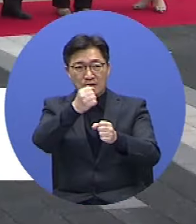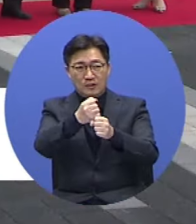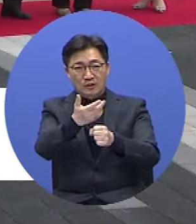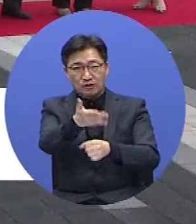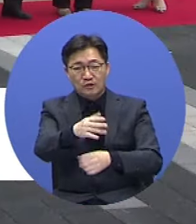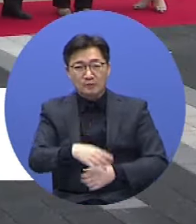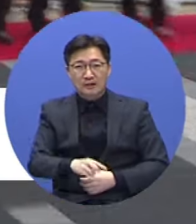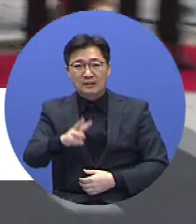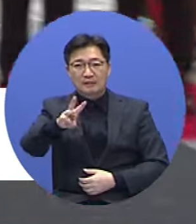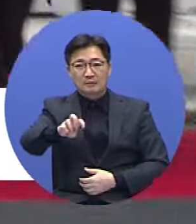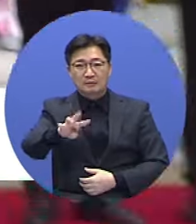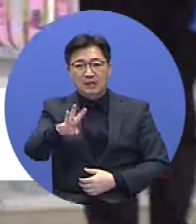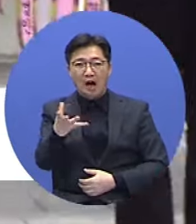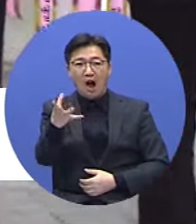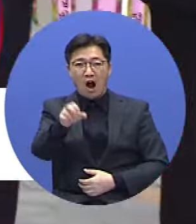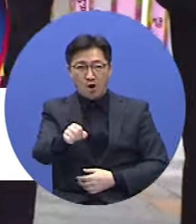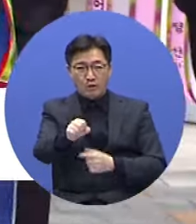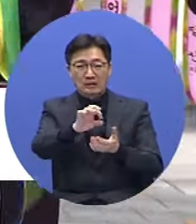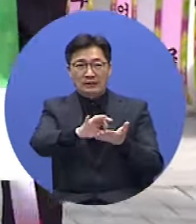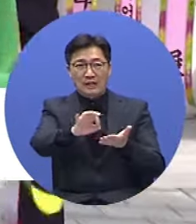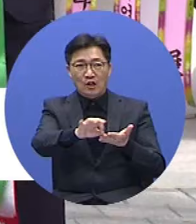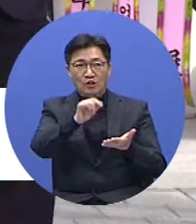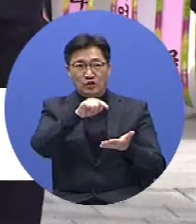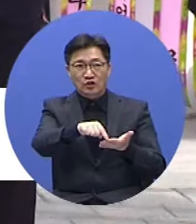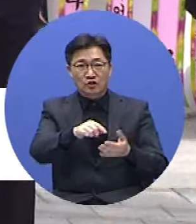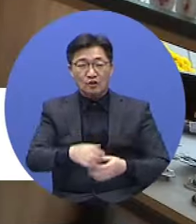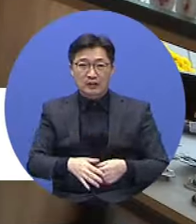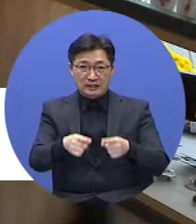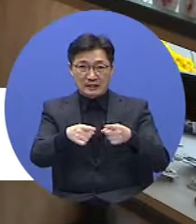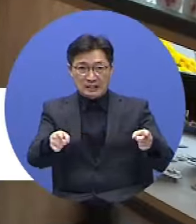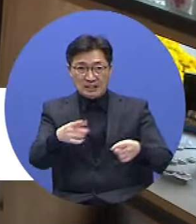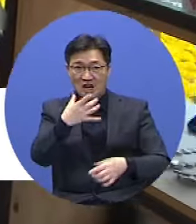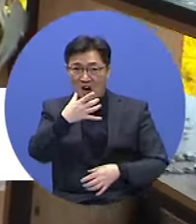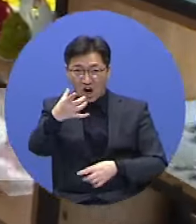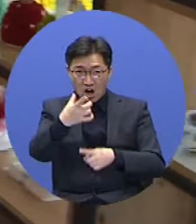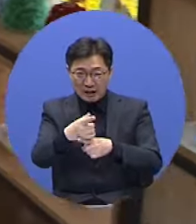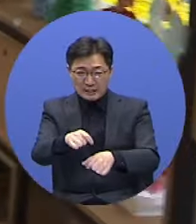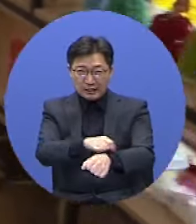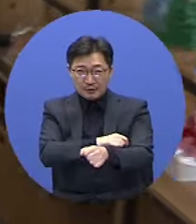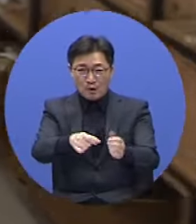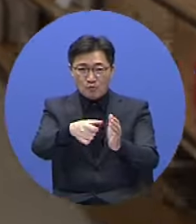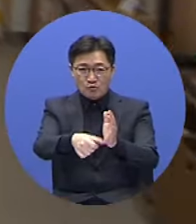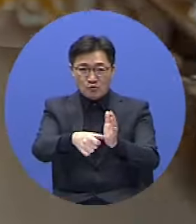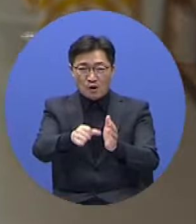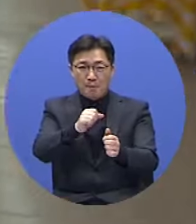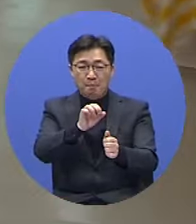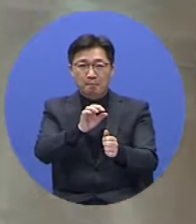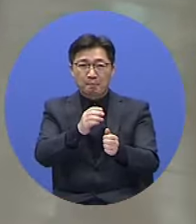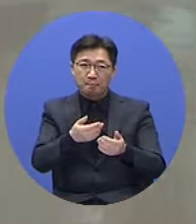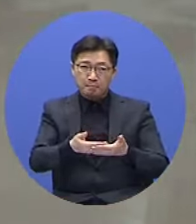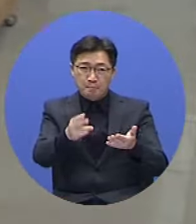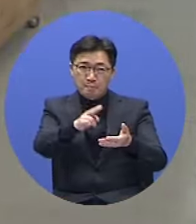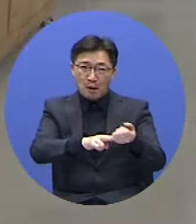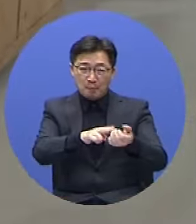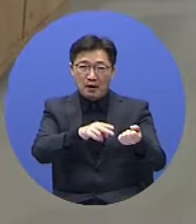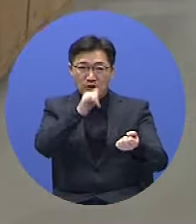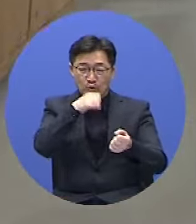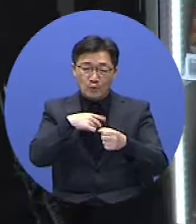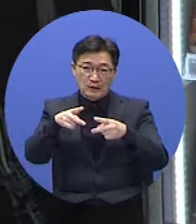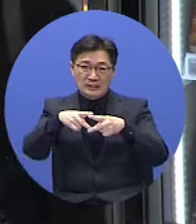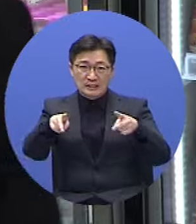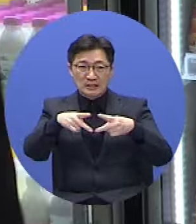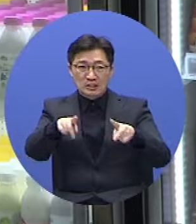34억 원이 들어간 임실 앤 치즈 하우스는 1층엔 치즈와 농특산물 등 로컬 푸드 판매장,